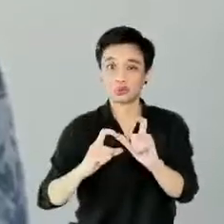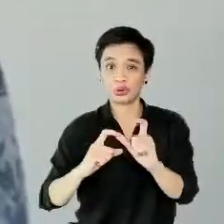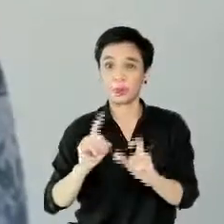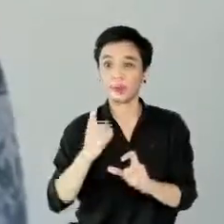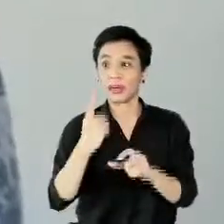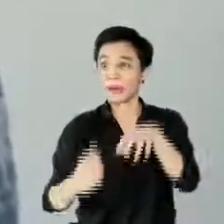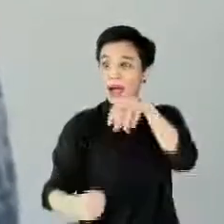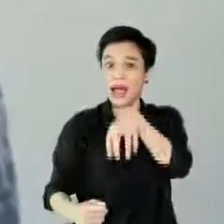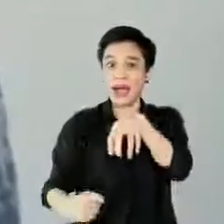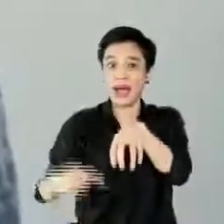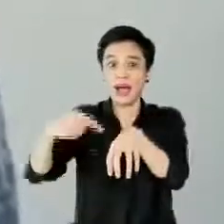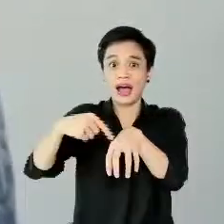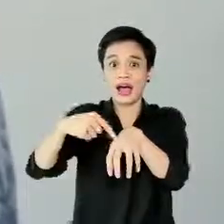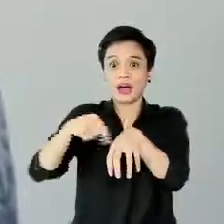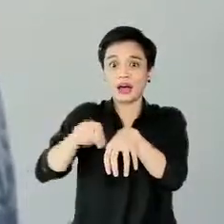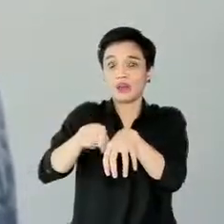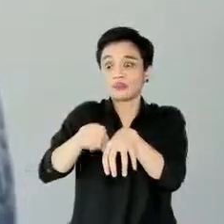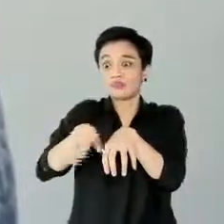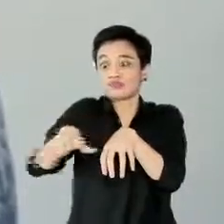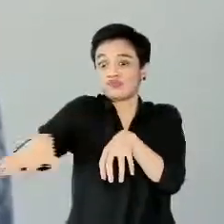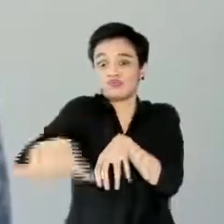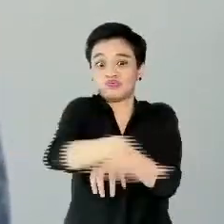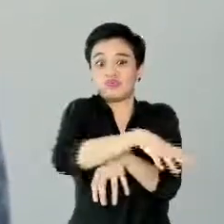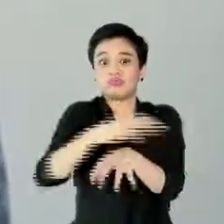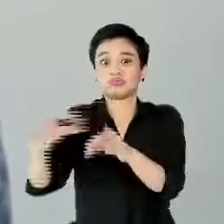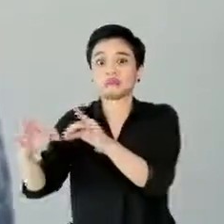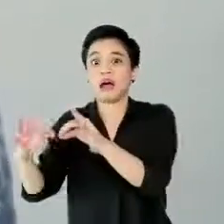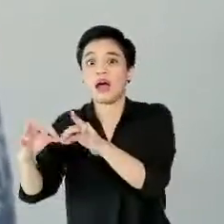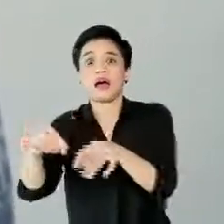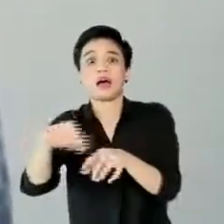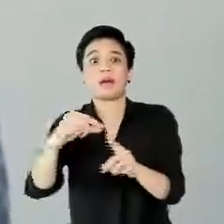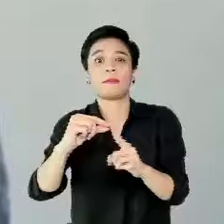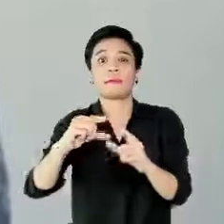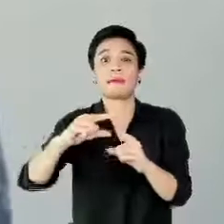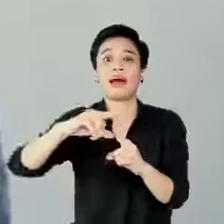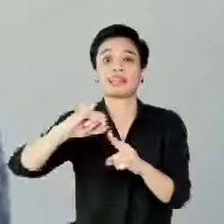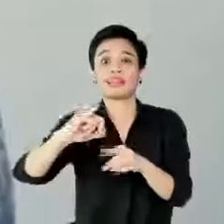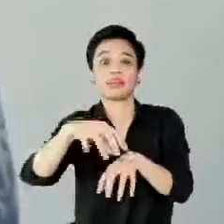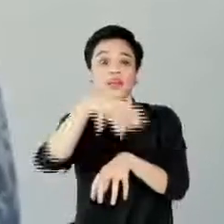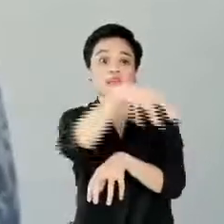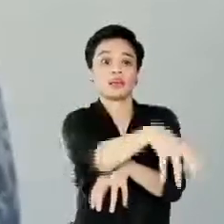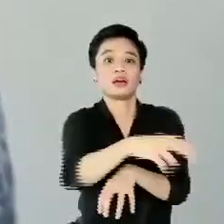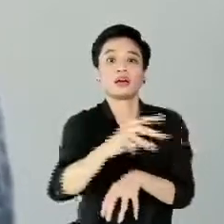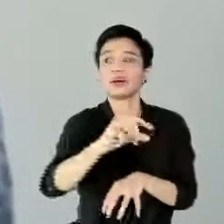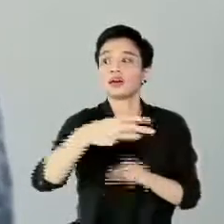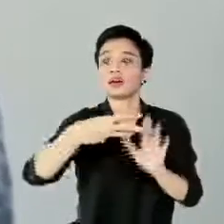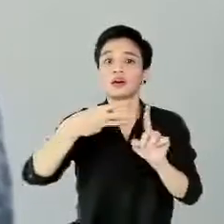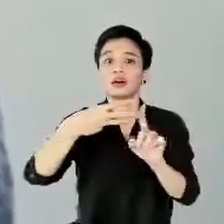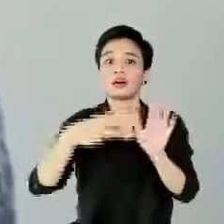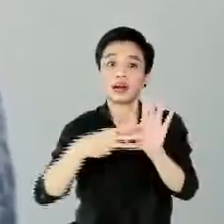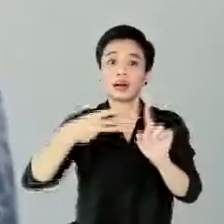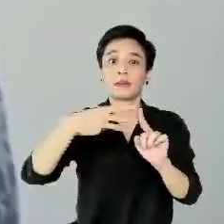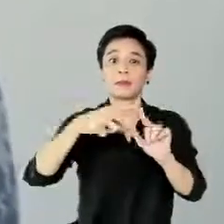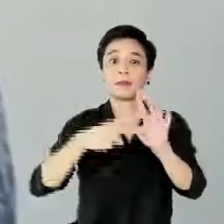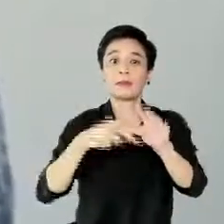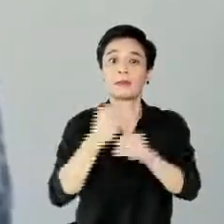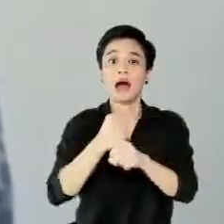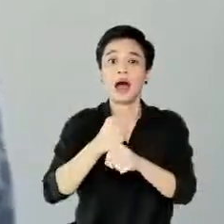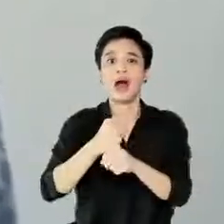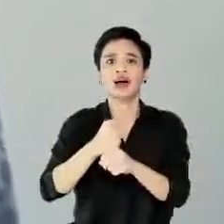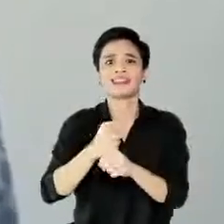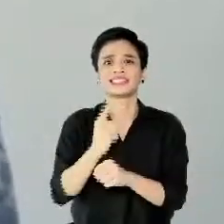Kudus tapi kemudian merembet ke Jepara ke Pati Rembang ini sayurnya pak